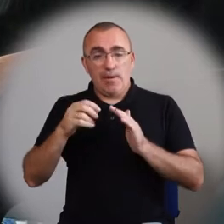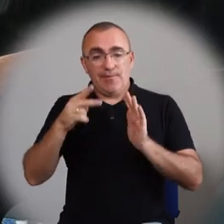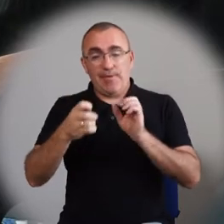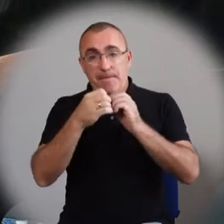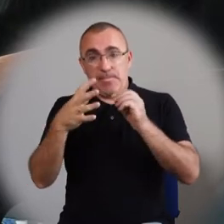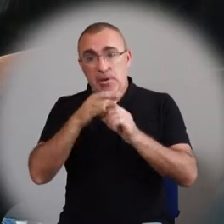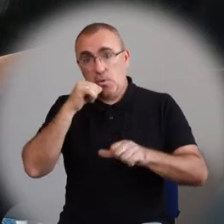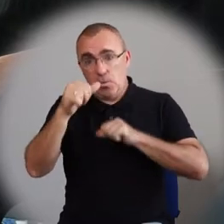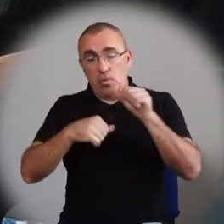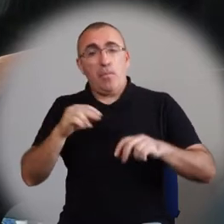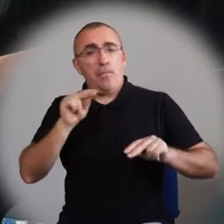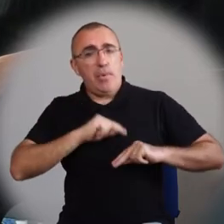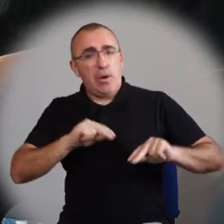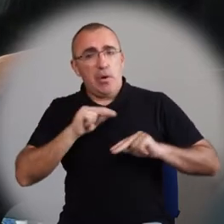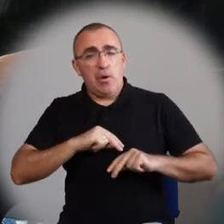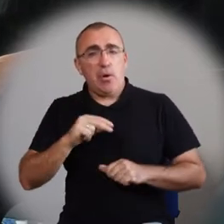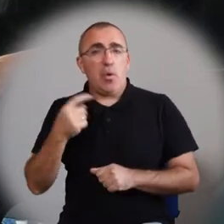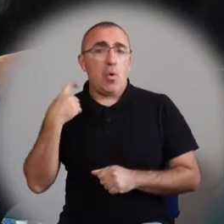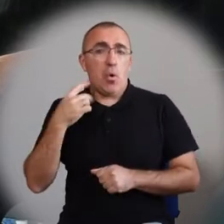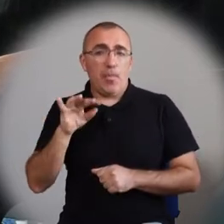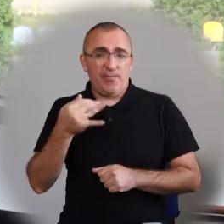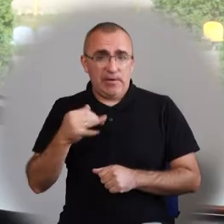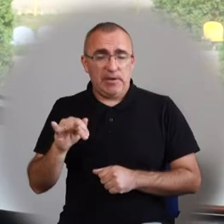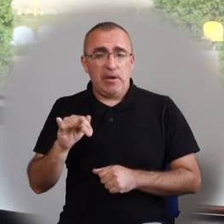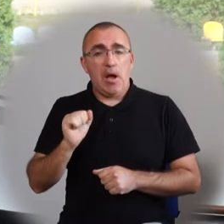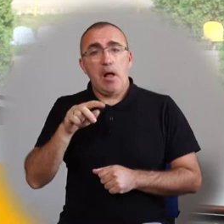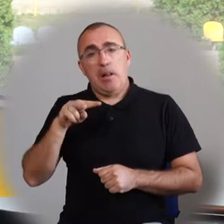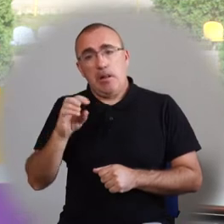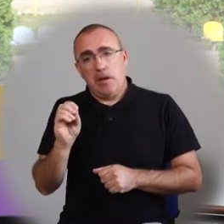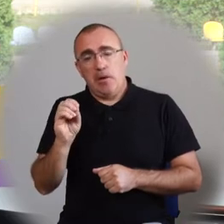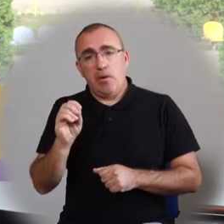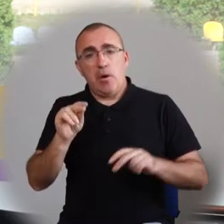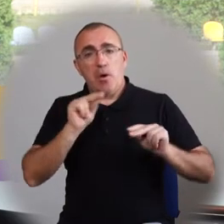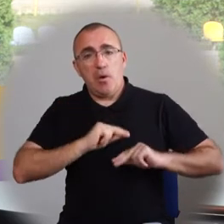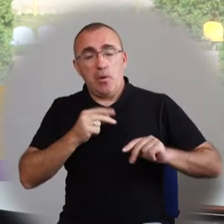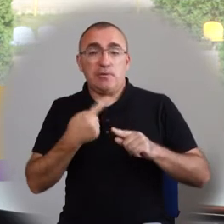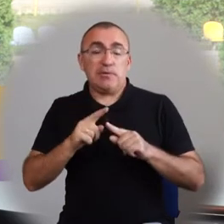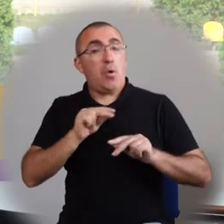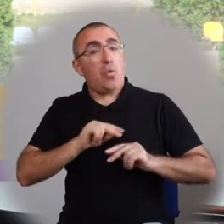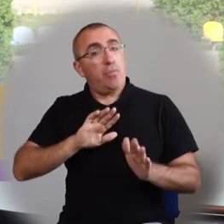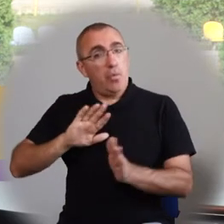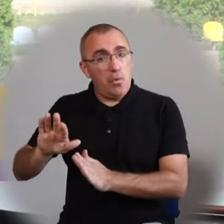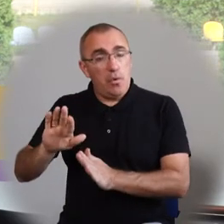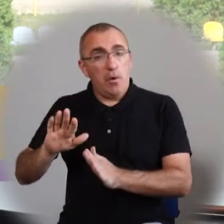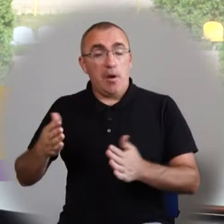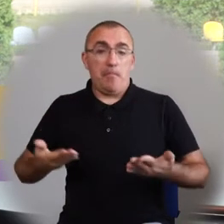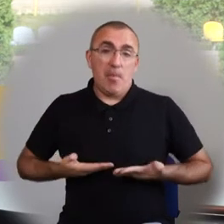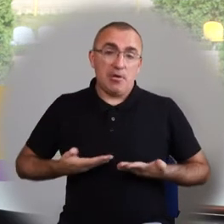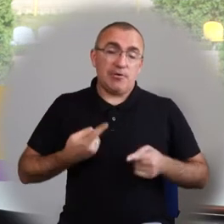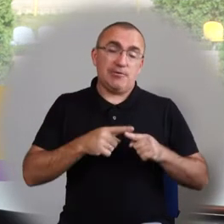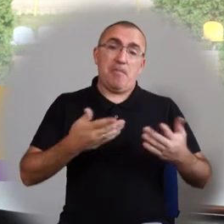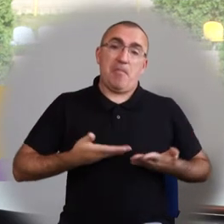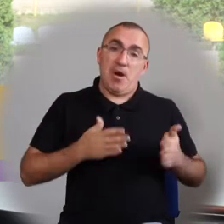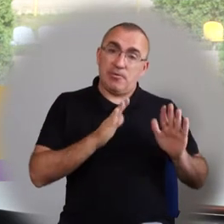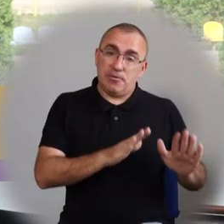року працюю в Кропивницькому, але робота – це робота, мешкати – це